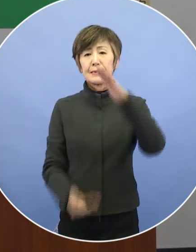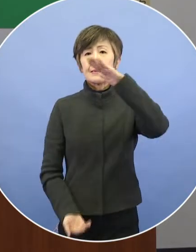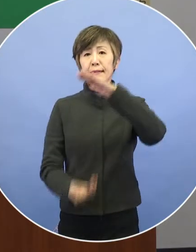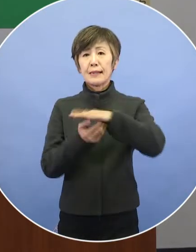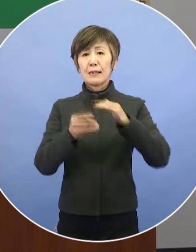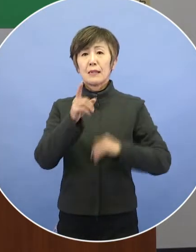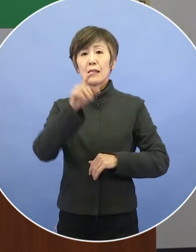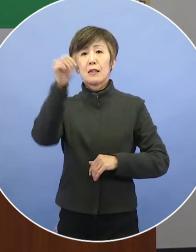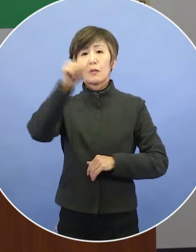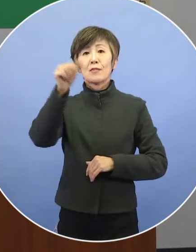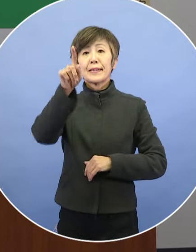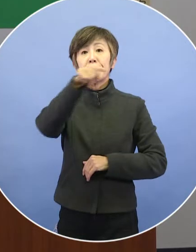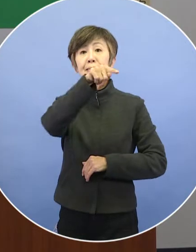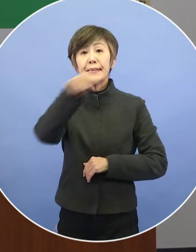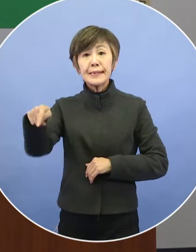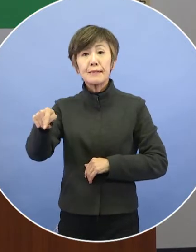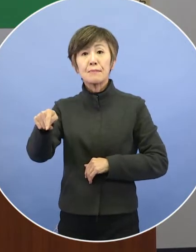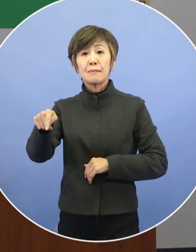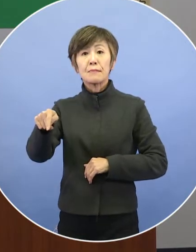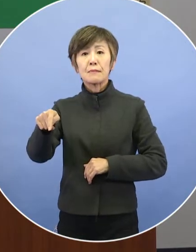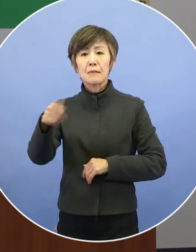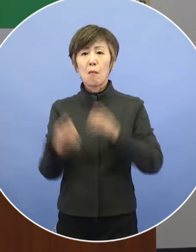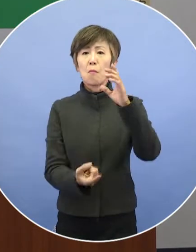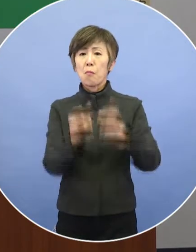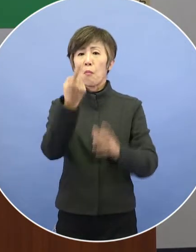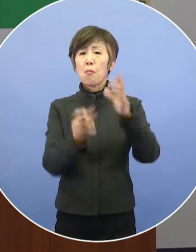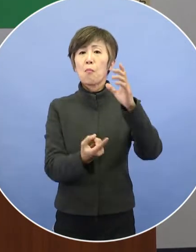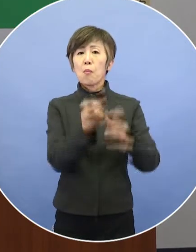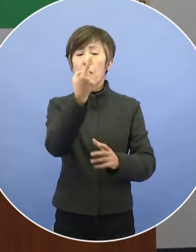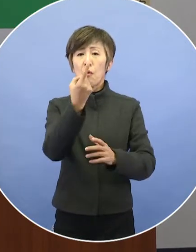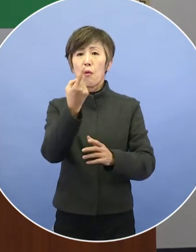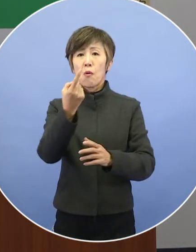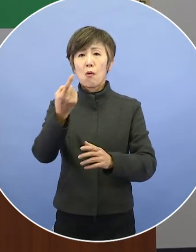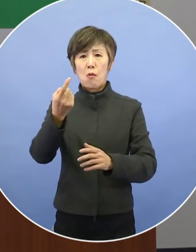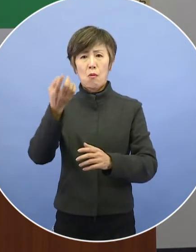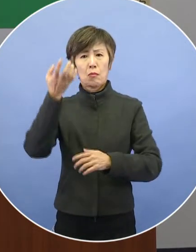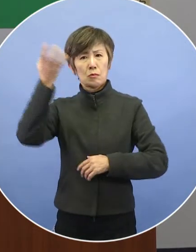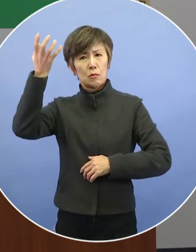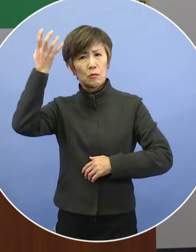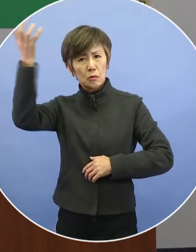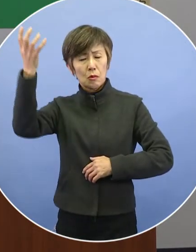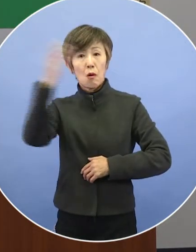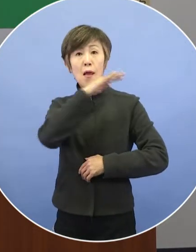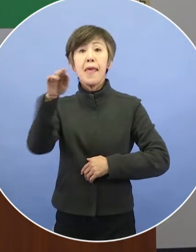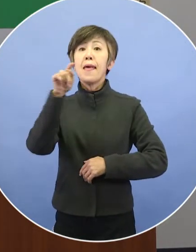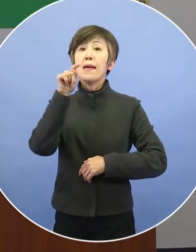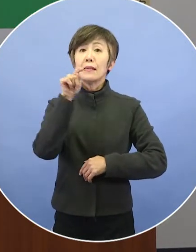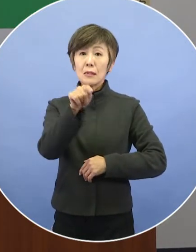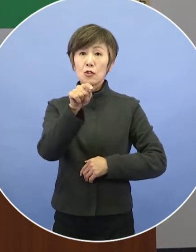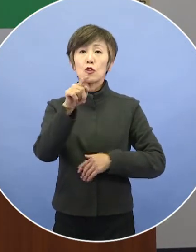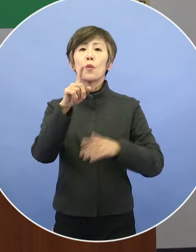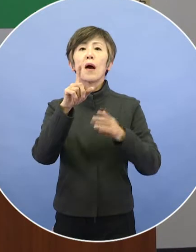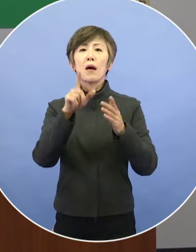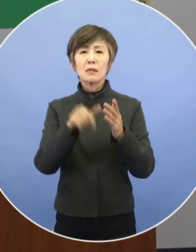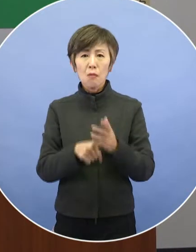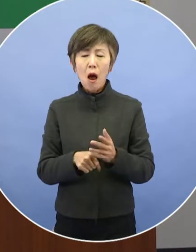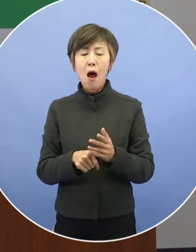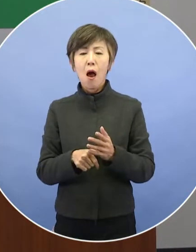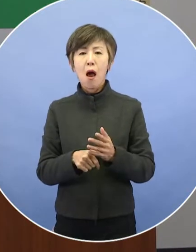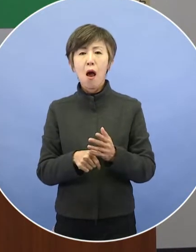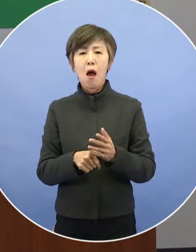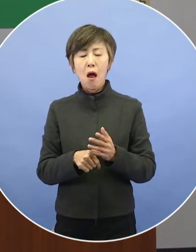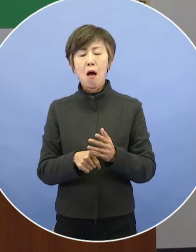5000人程度感染者が出てくる可能性があるということでございますが平日の関係については何と